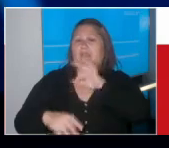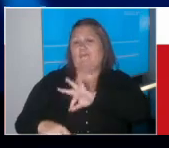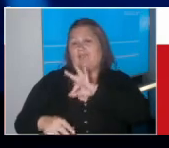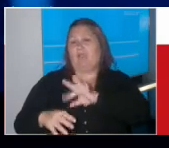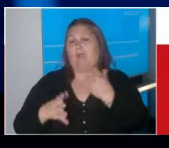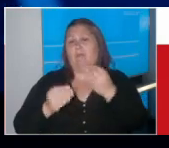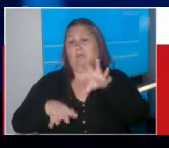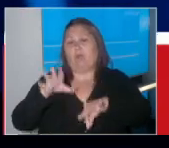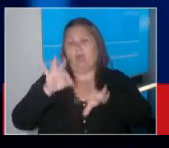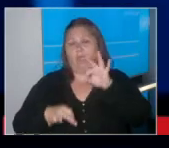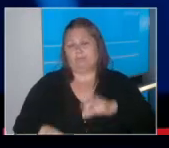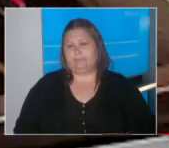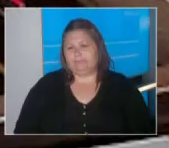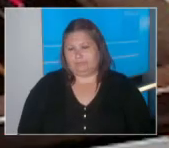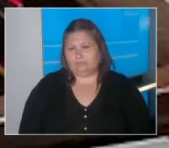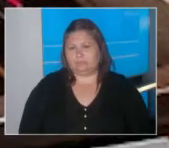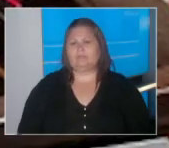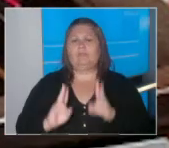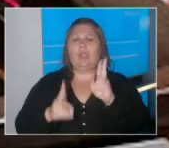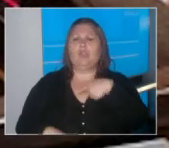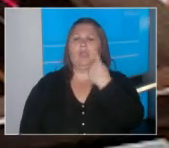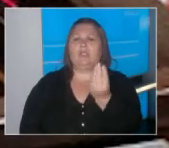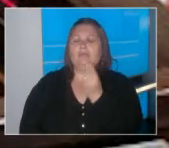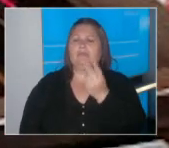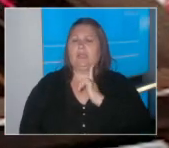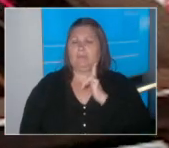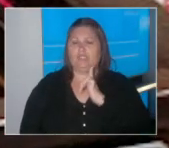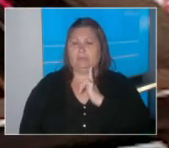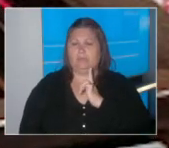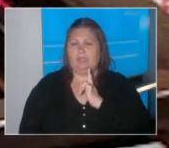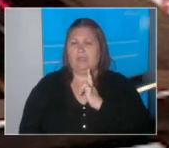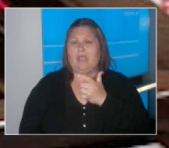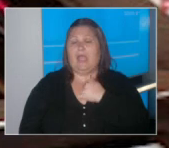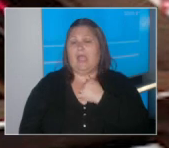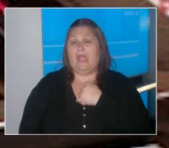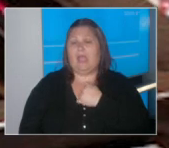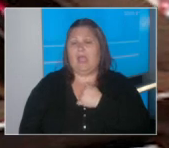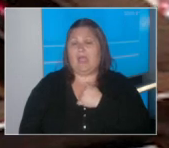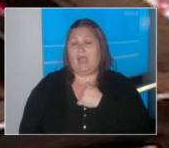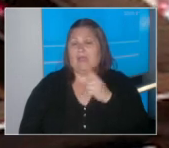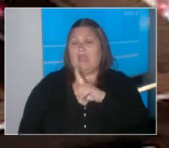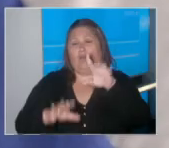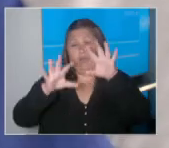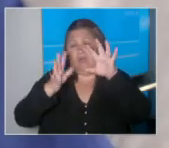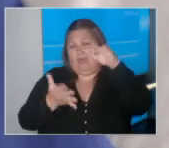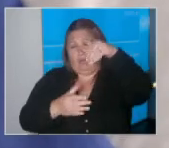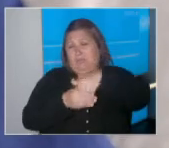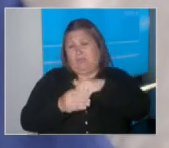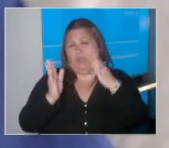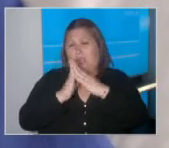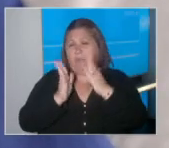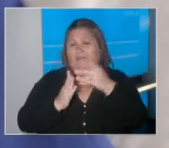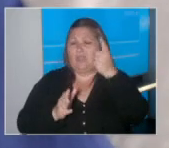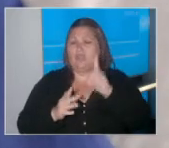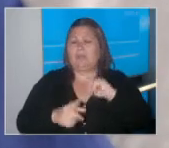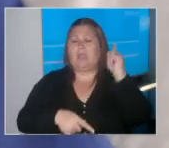הליכוד. כן, אוקיי. אז רדימה, אני יכולה להגיד לכם בפן האישי משהו רגע, אני הרי אינני נמצאת בביתו של נתניהו, אינני יודעת מה היה